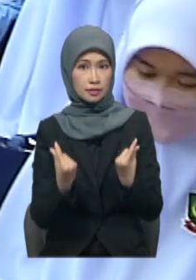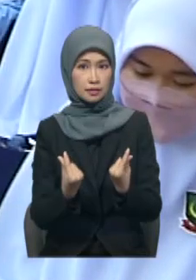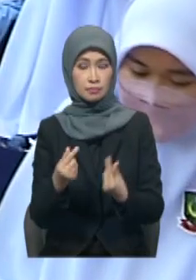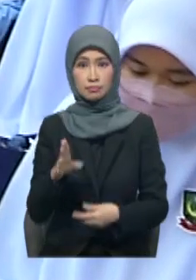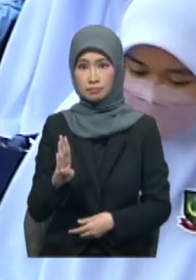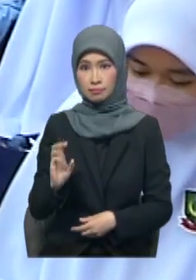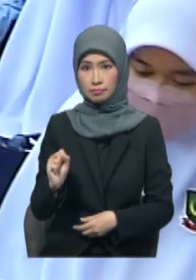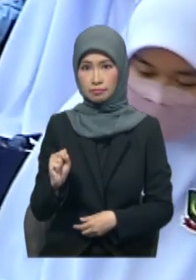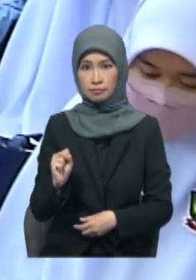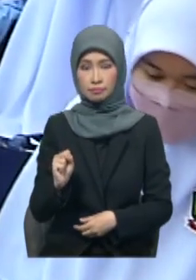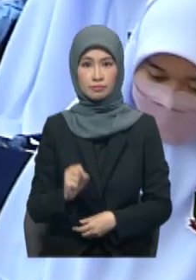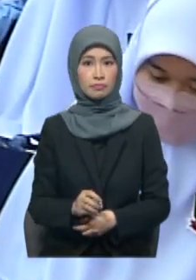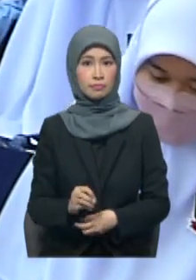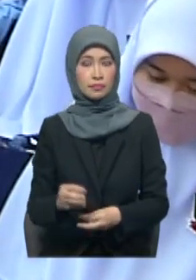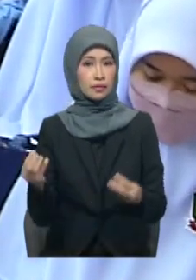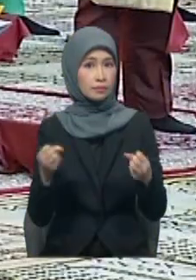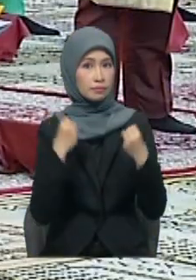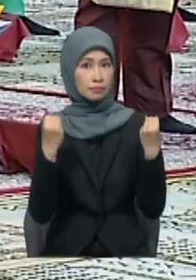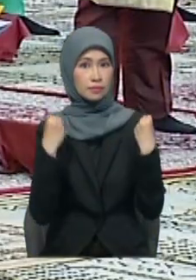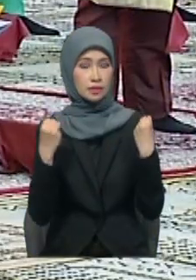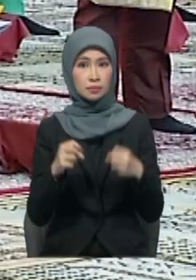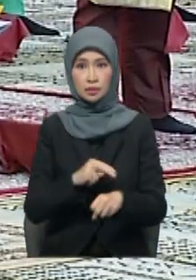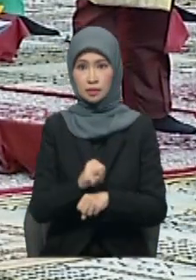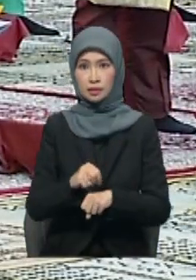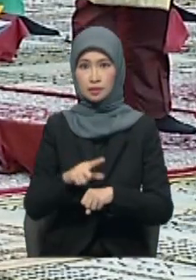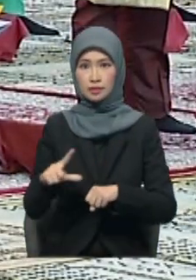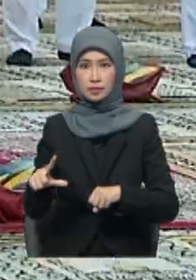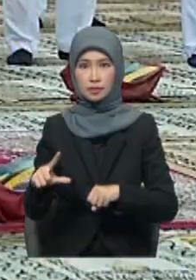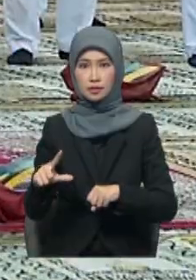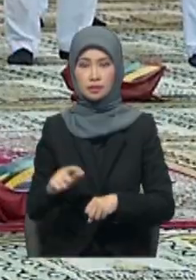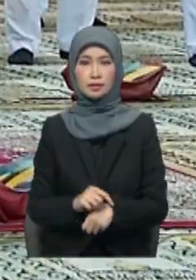kali Sempena sambutan ulang tahun hari kebangsaan